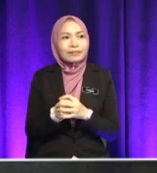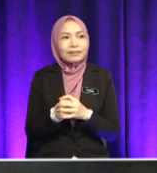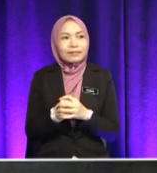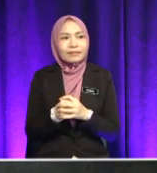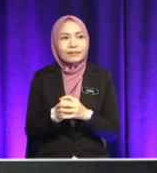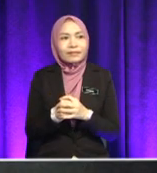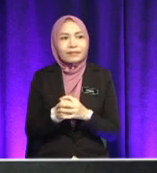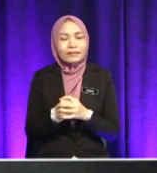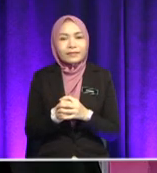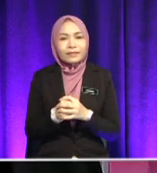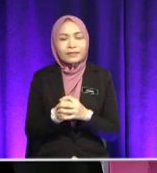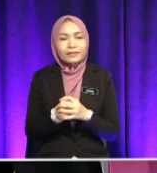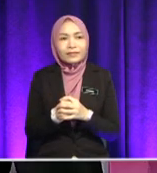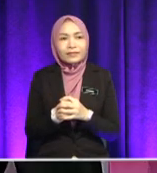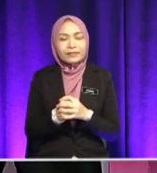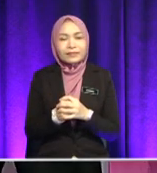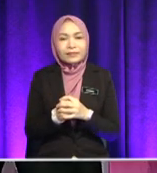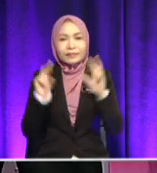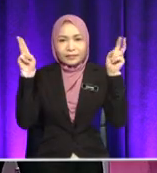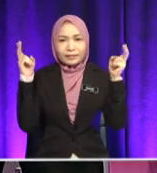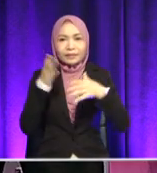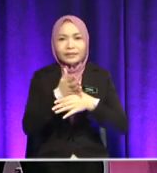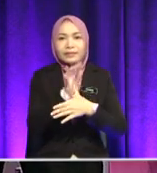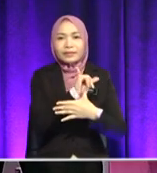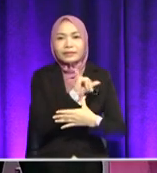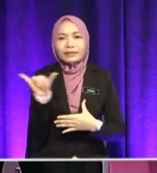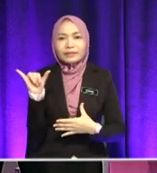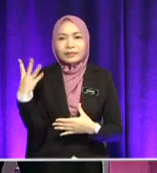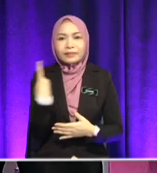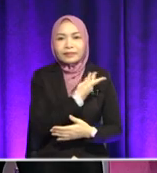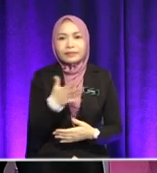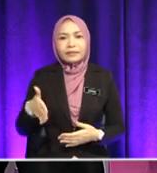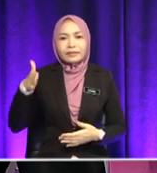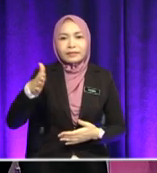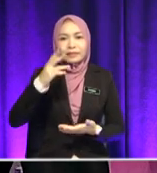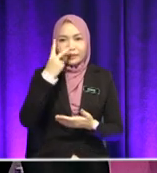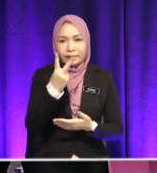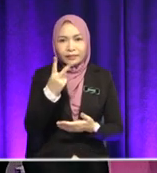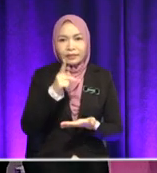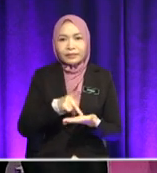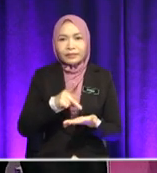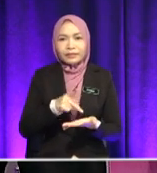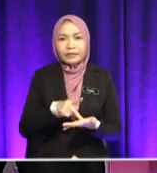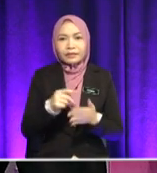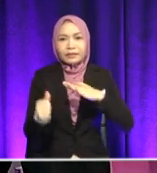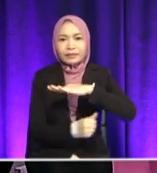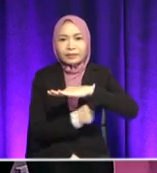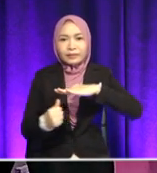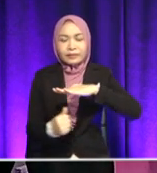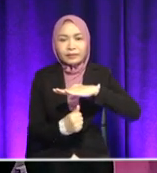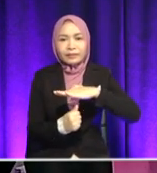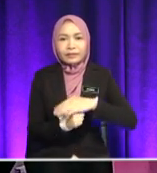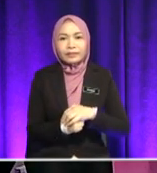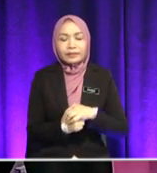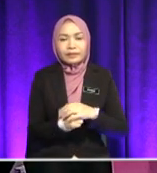yang berikutnya Oke dalam matematika ini biasanya kita akan tengok Oke pemikiran asas sudah kita pergi mendalam